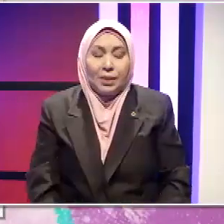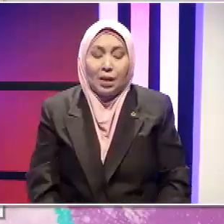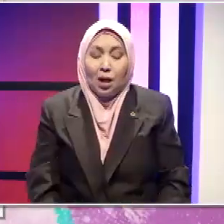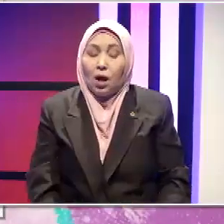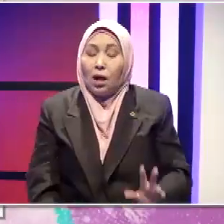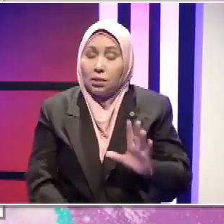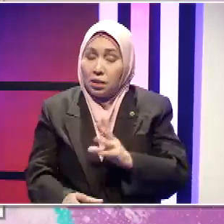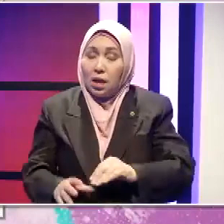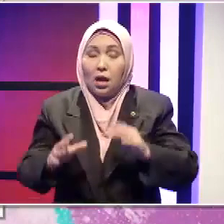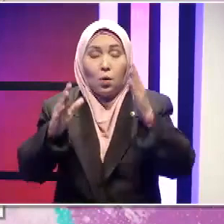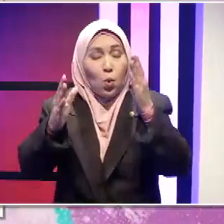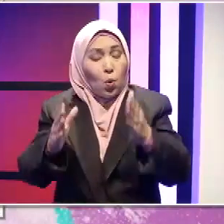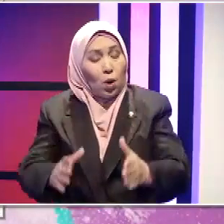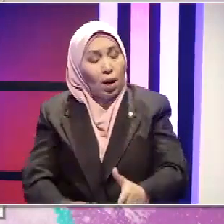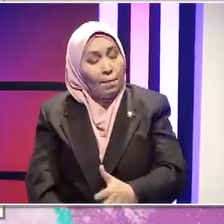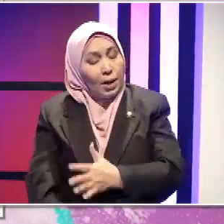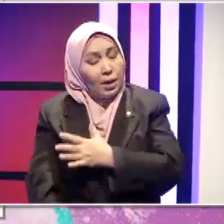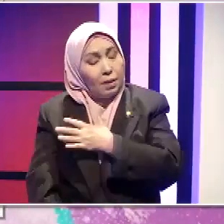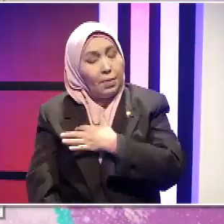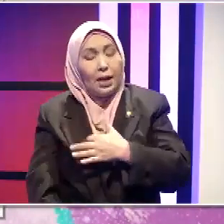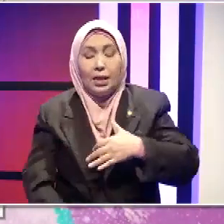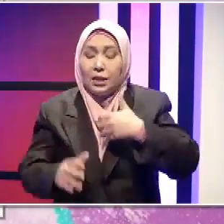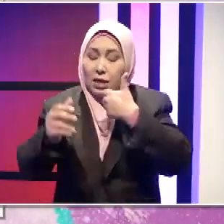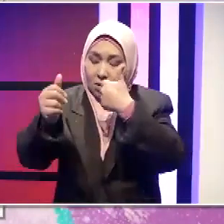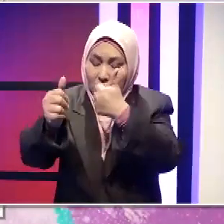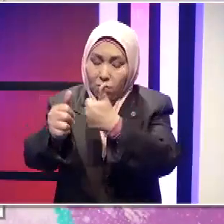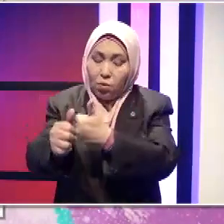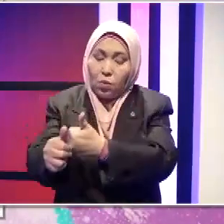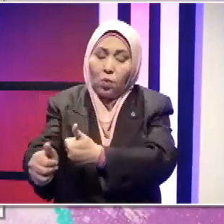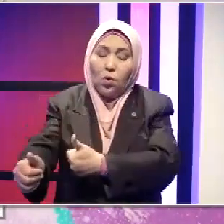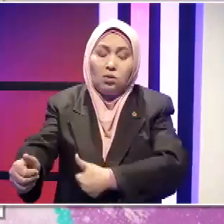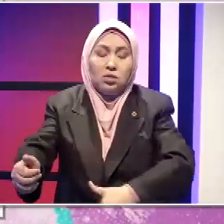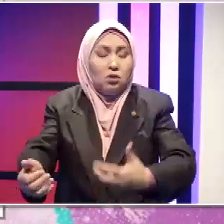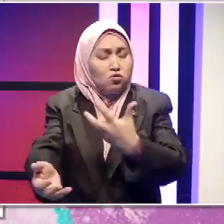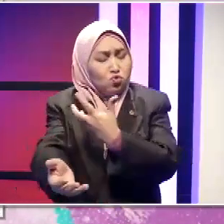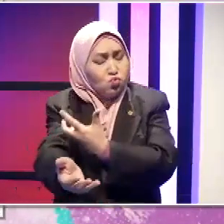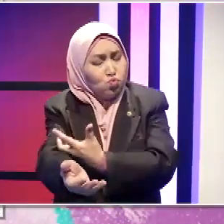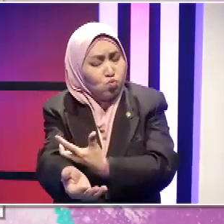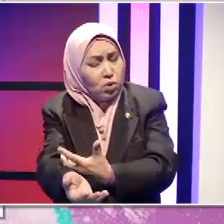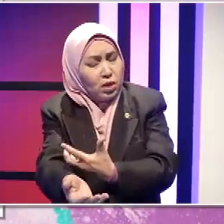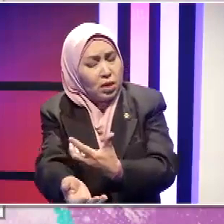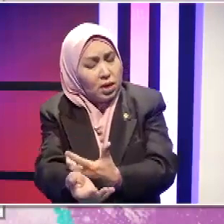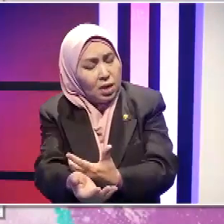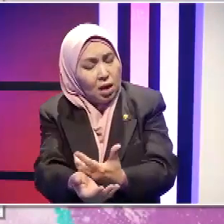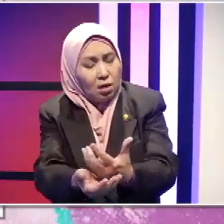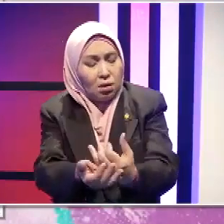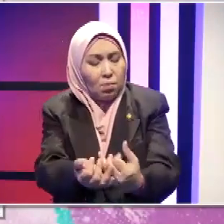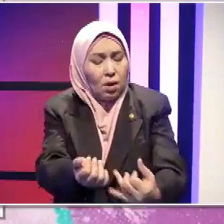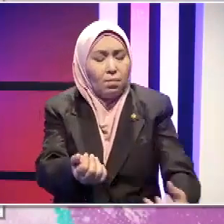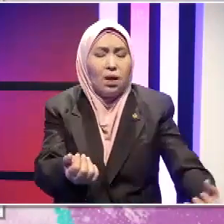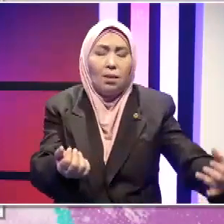Hai walladzina amanu altaba album sorry